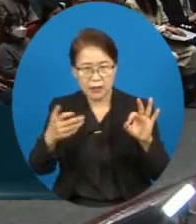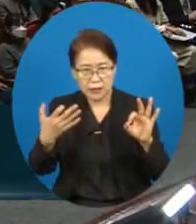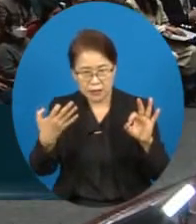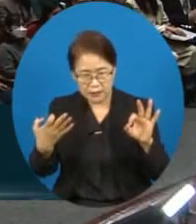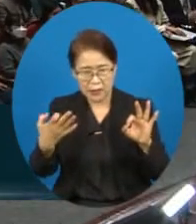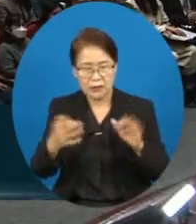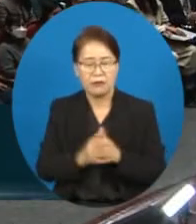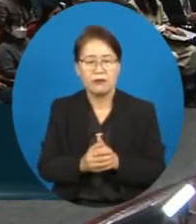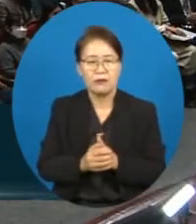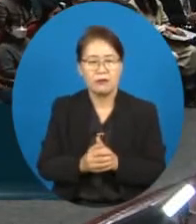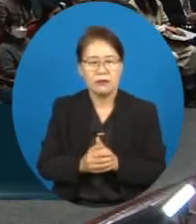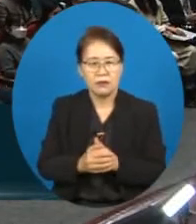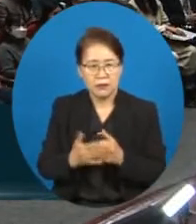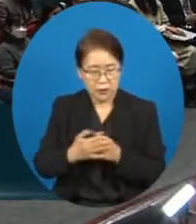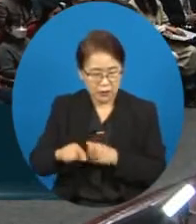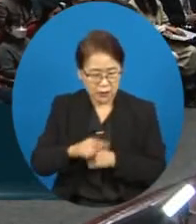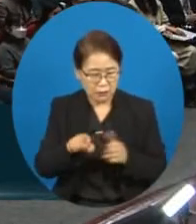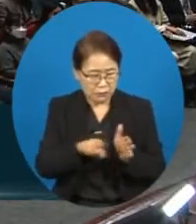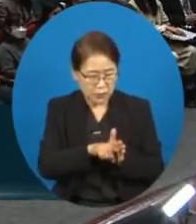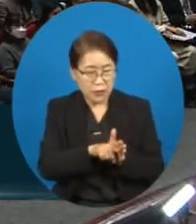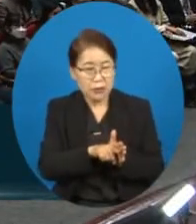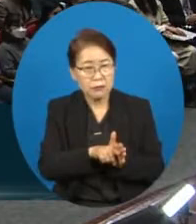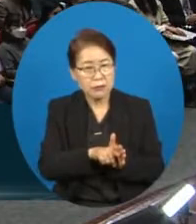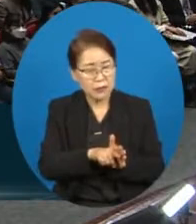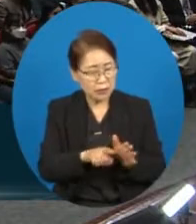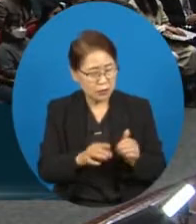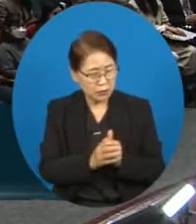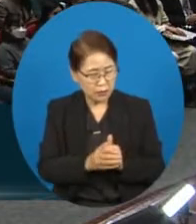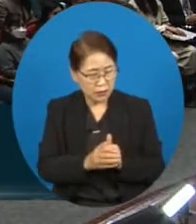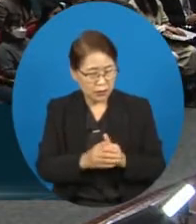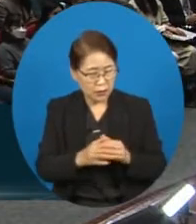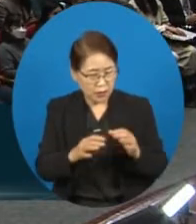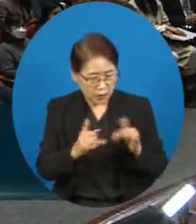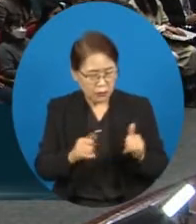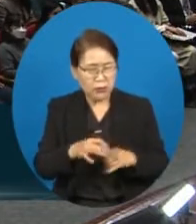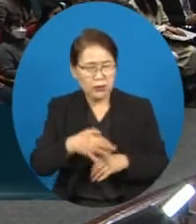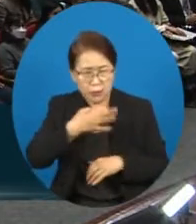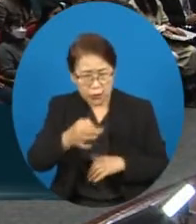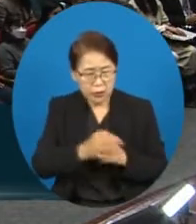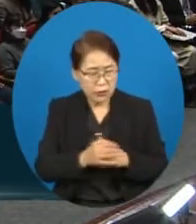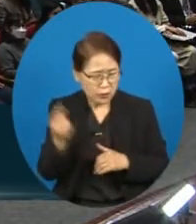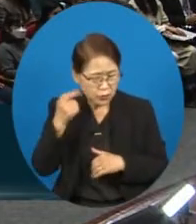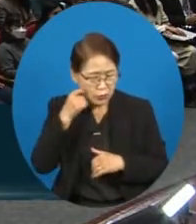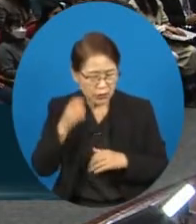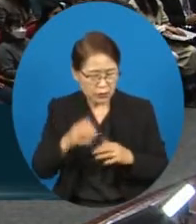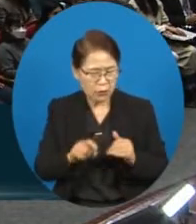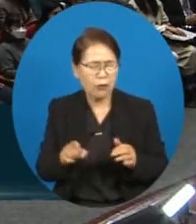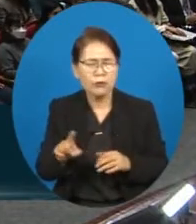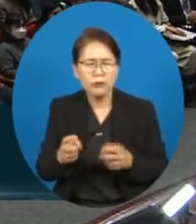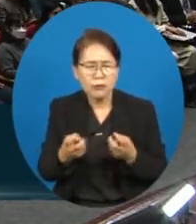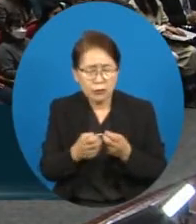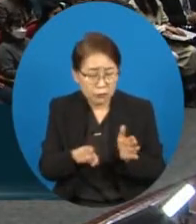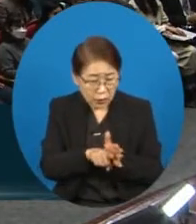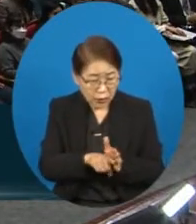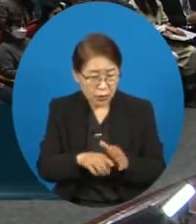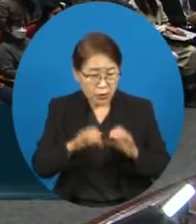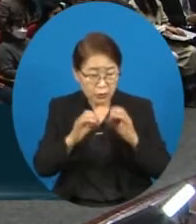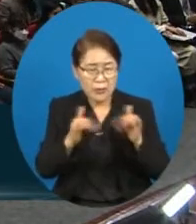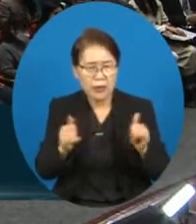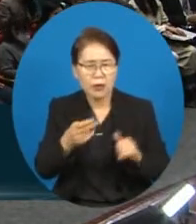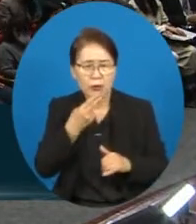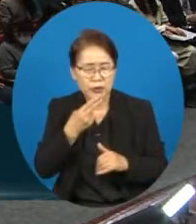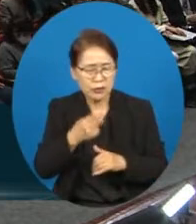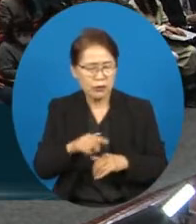같이요. 그런지 그들이 믿지 아니하는 일을 어찌 부르리요? 듣지도 못한 일을 어찌 믿으리요? 전파하는 자가 없이